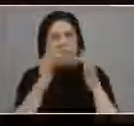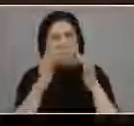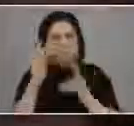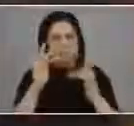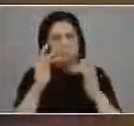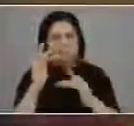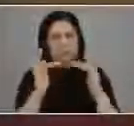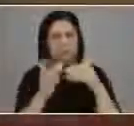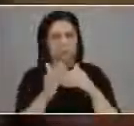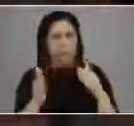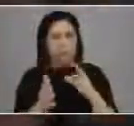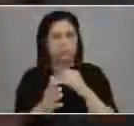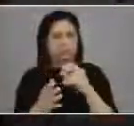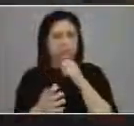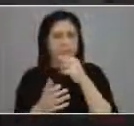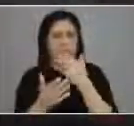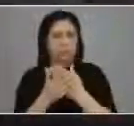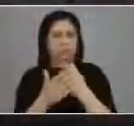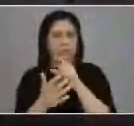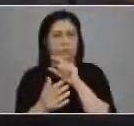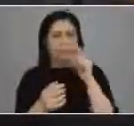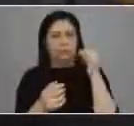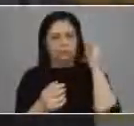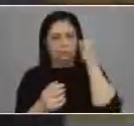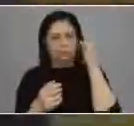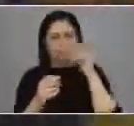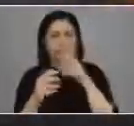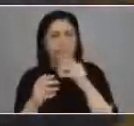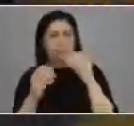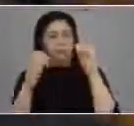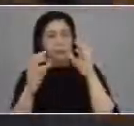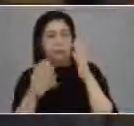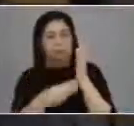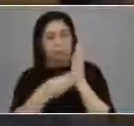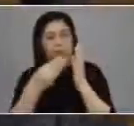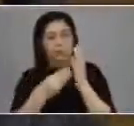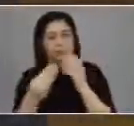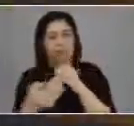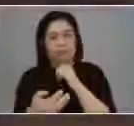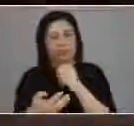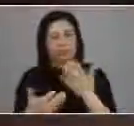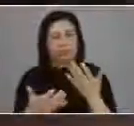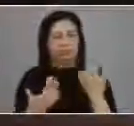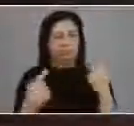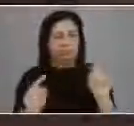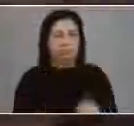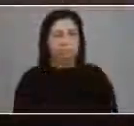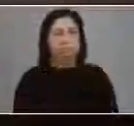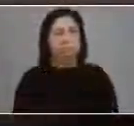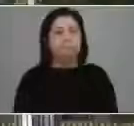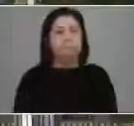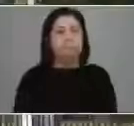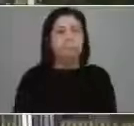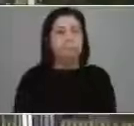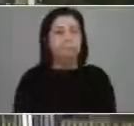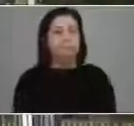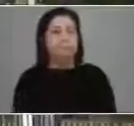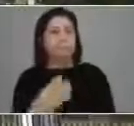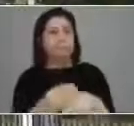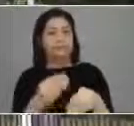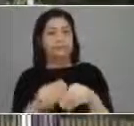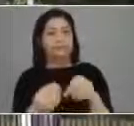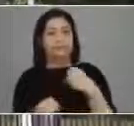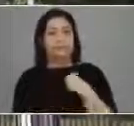sa mga otoridad sa New York na dagdagan ang presensya ng pulis, partikular na sa subway. Ipinaalala naman